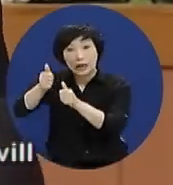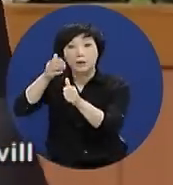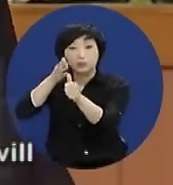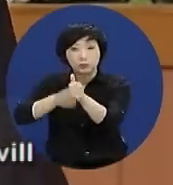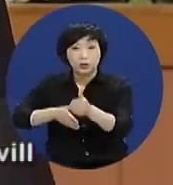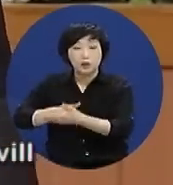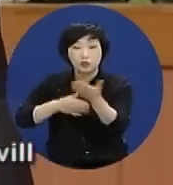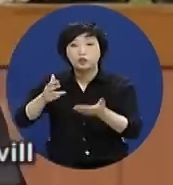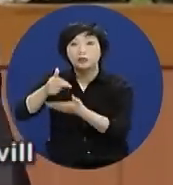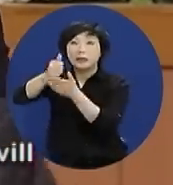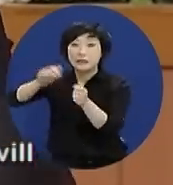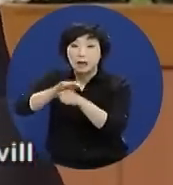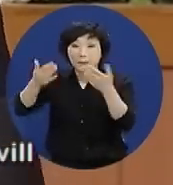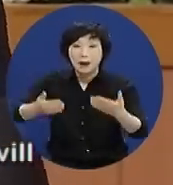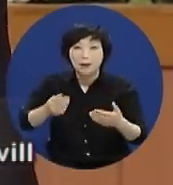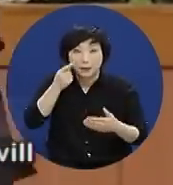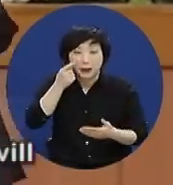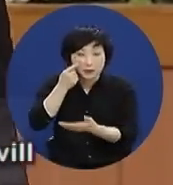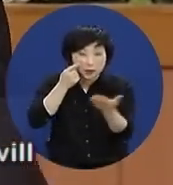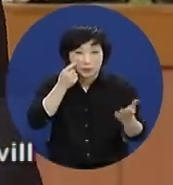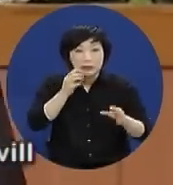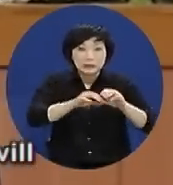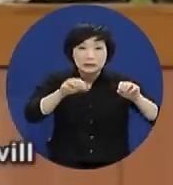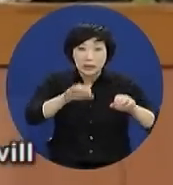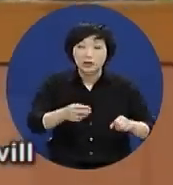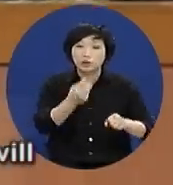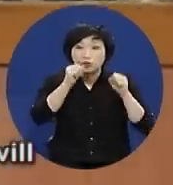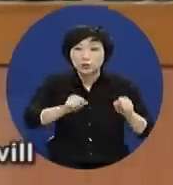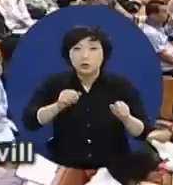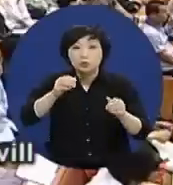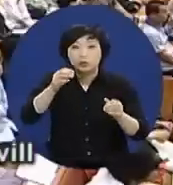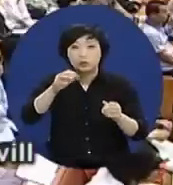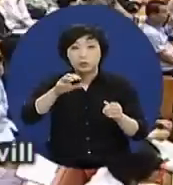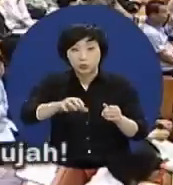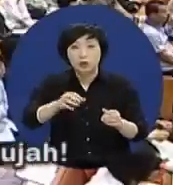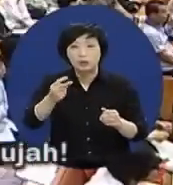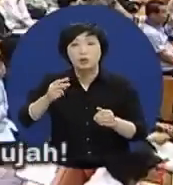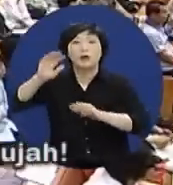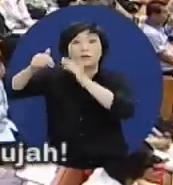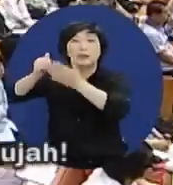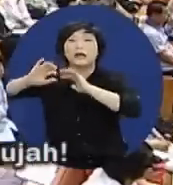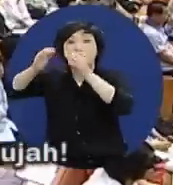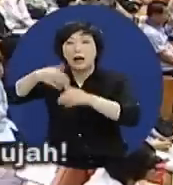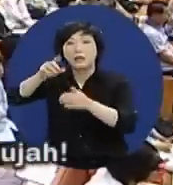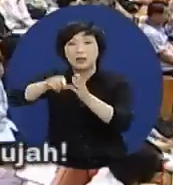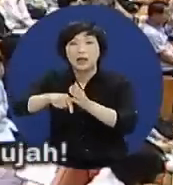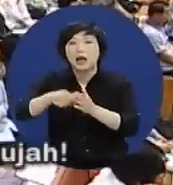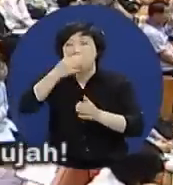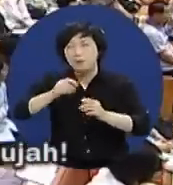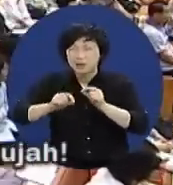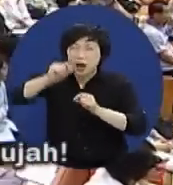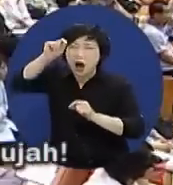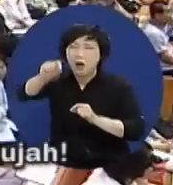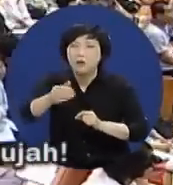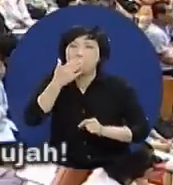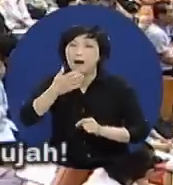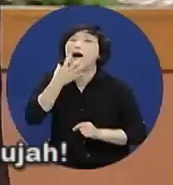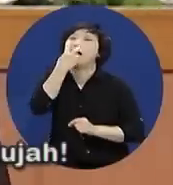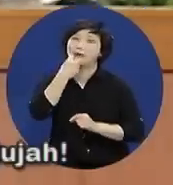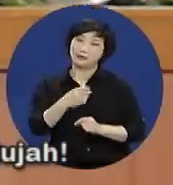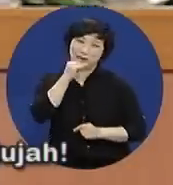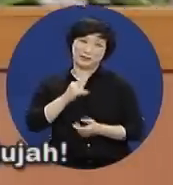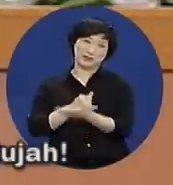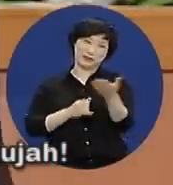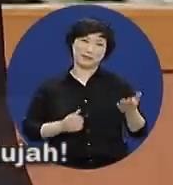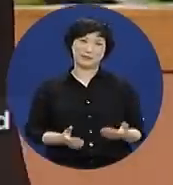従えば主の御言葉だけに従えば主の進め励ましだけに従えば主だけに愛されるとこの地上においても天